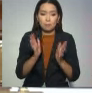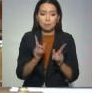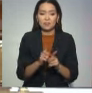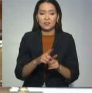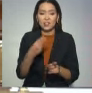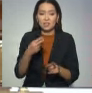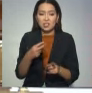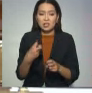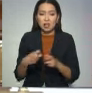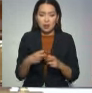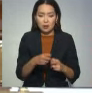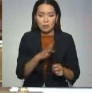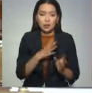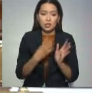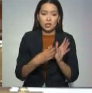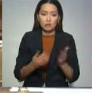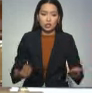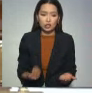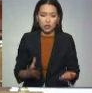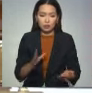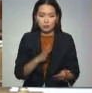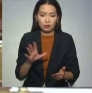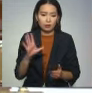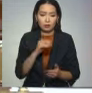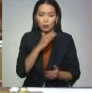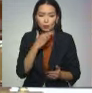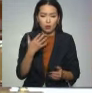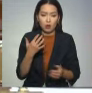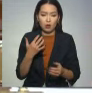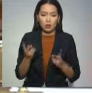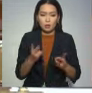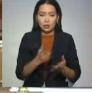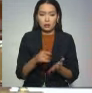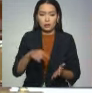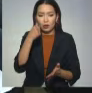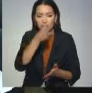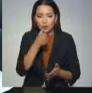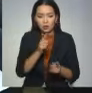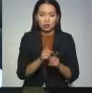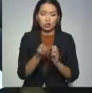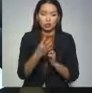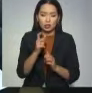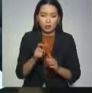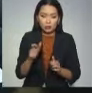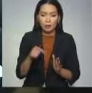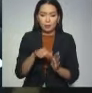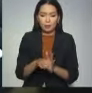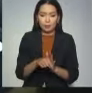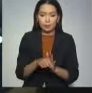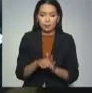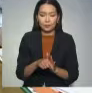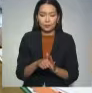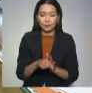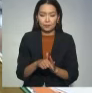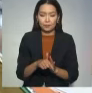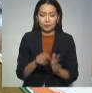аварий, унесших жизни более 100 наших граждан. Только в этом году погибли 14 человек, в том числе один работник на